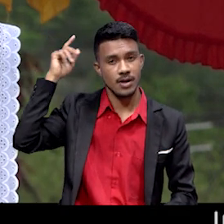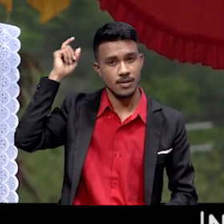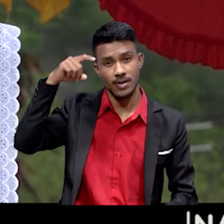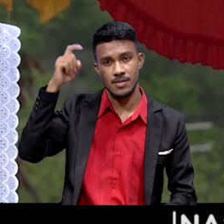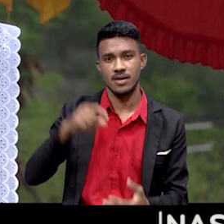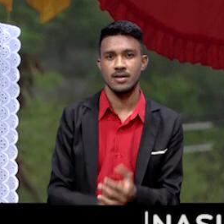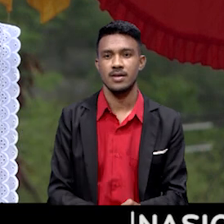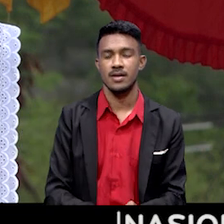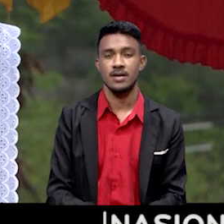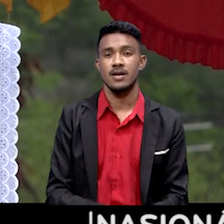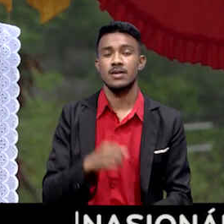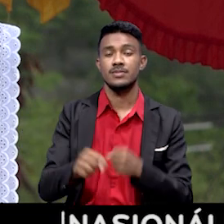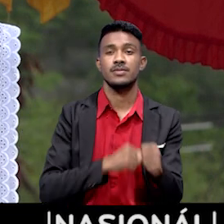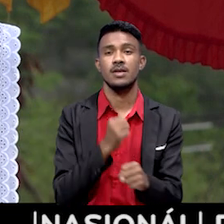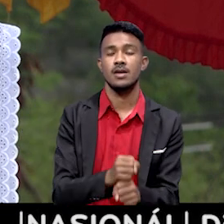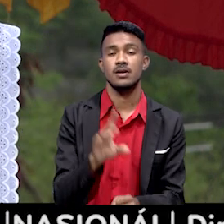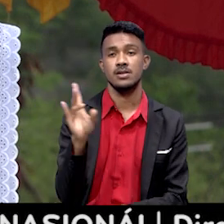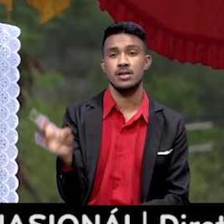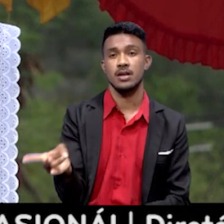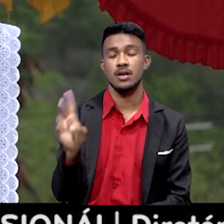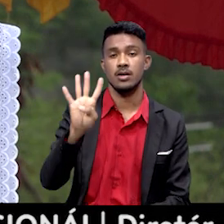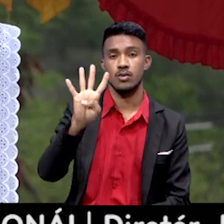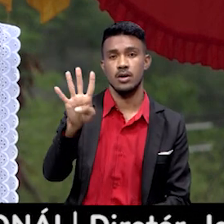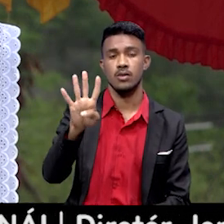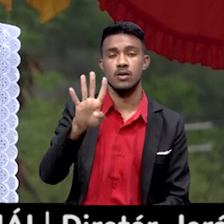E 74 mai, vedi gravir mai,